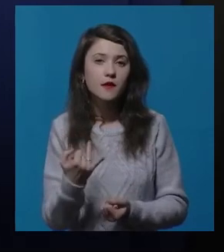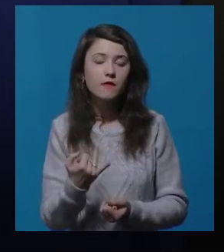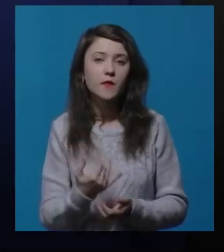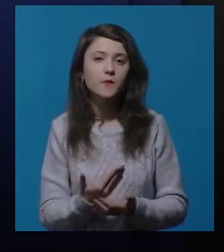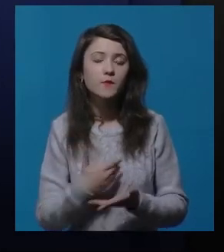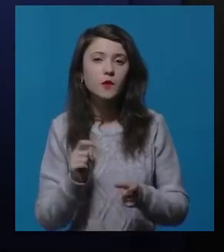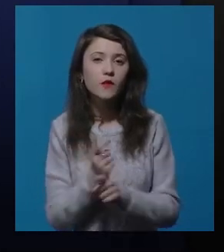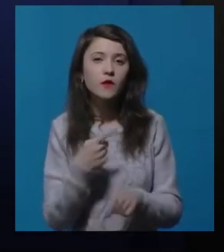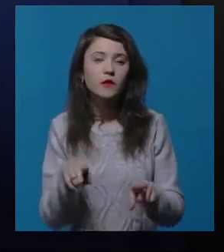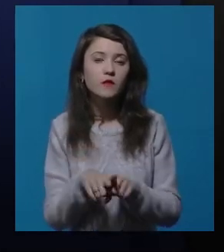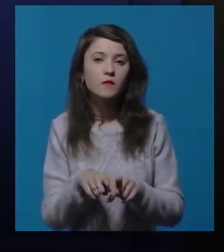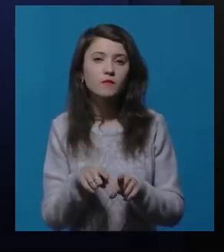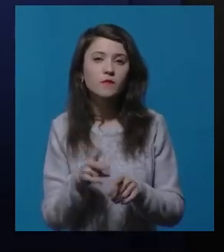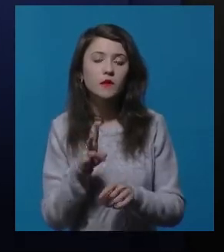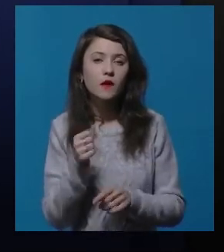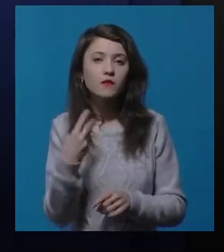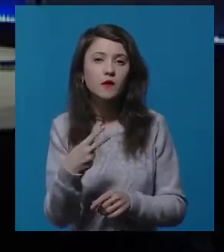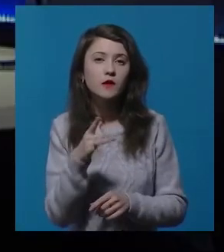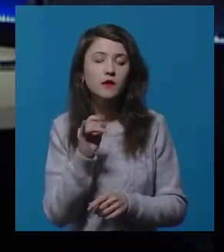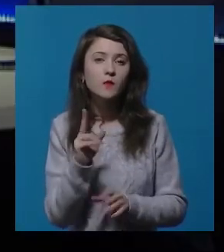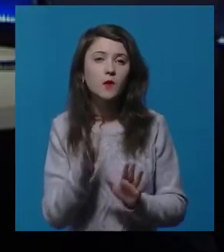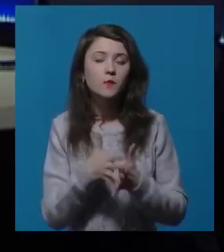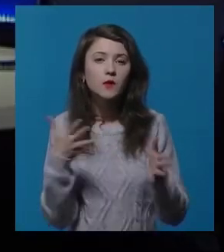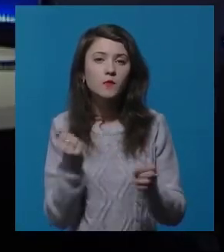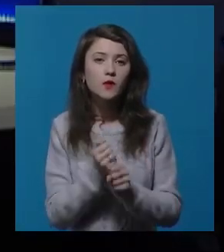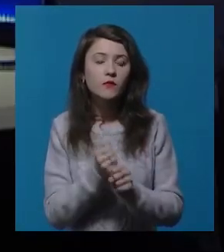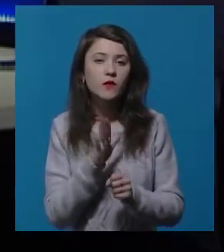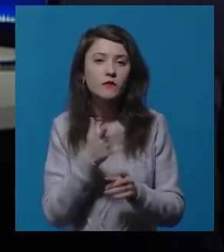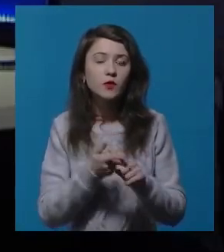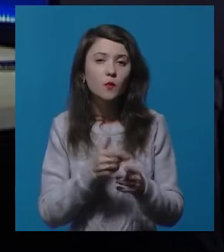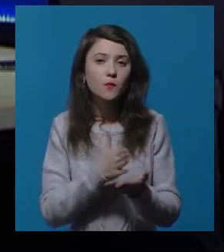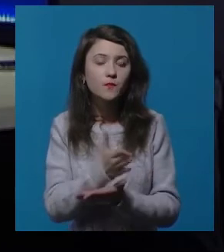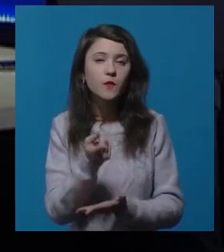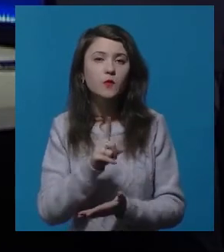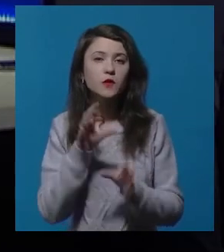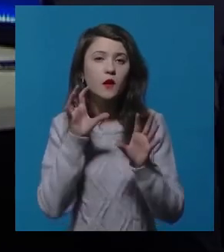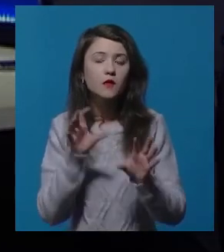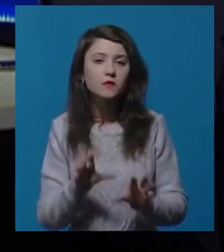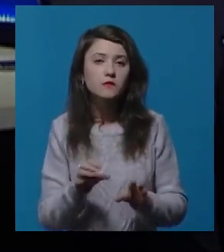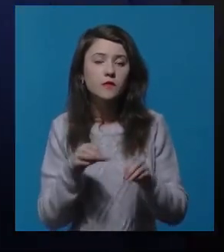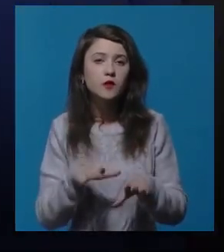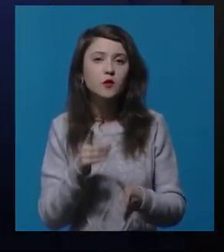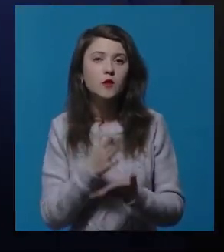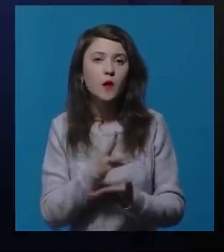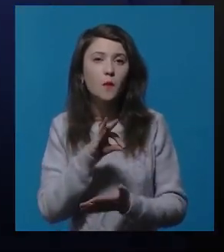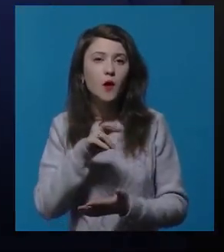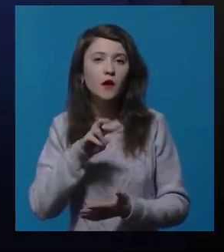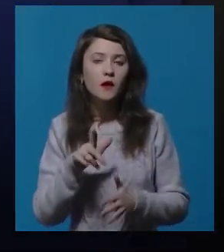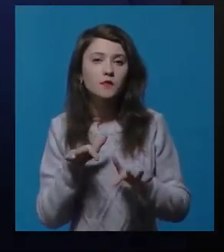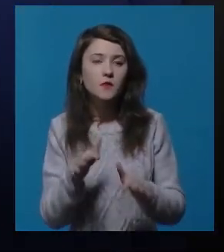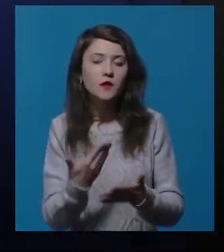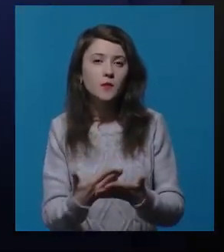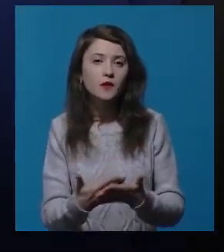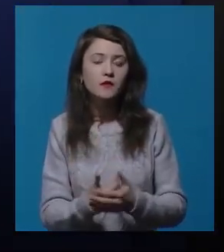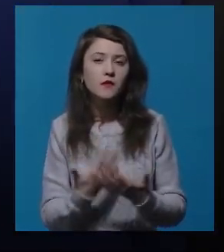знову ж таки, визначили на 20-й рік, що ми більше будемо працювати в цьому, тому що законодавство визначає, що є модельні справи, наприклад, от